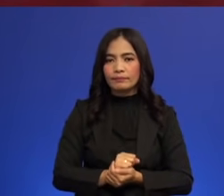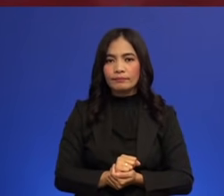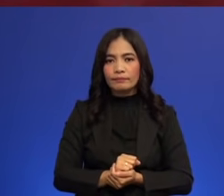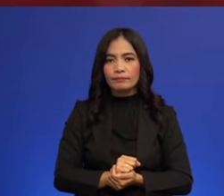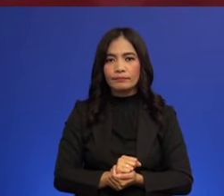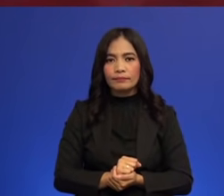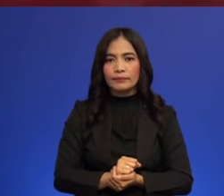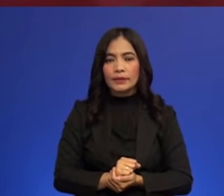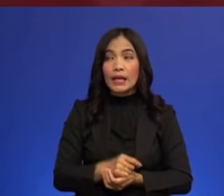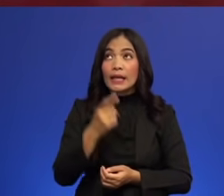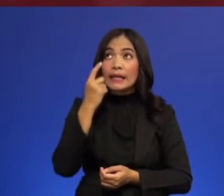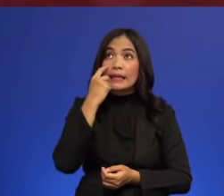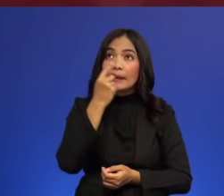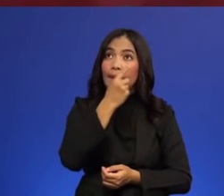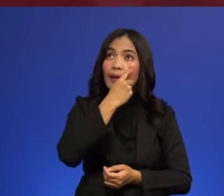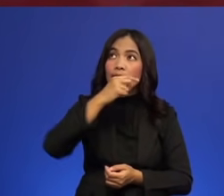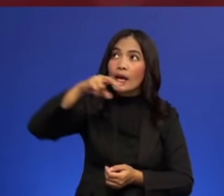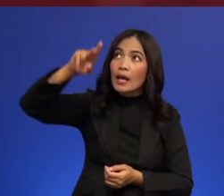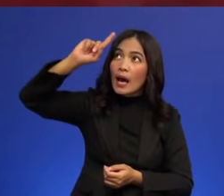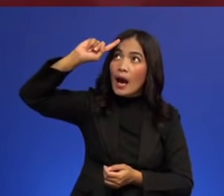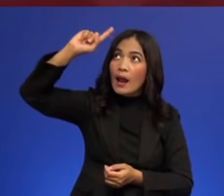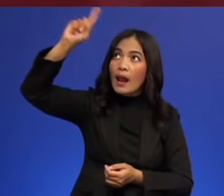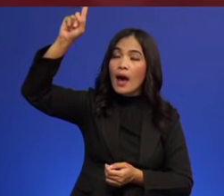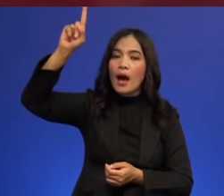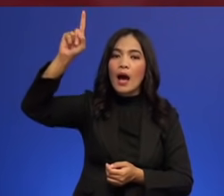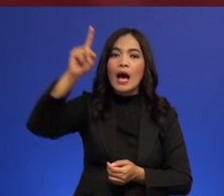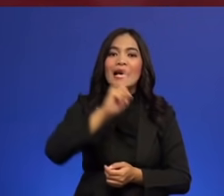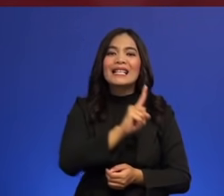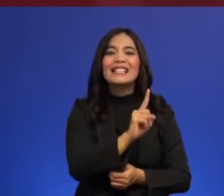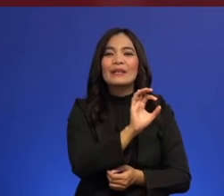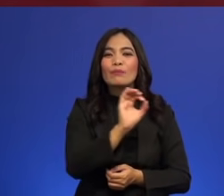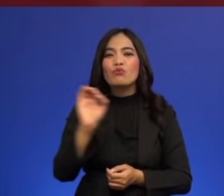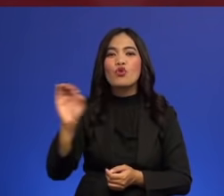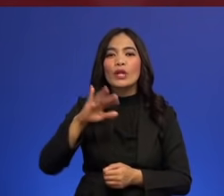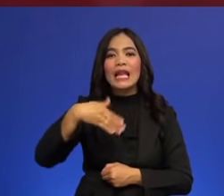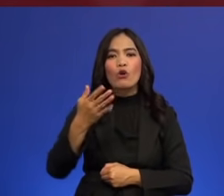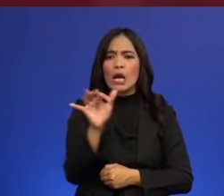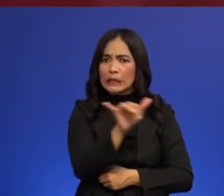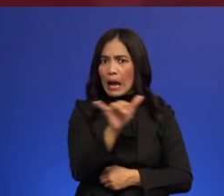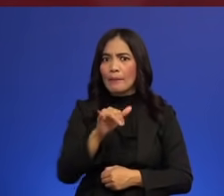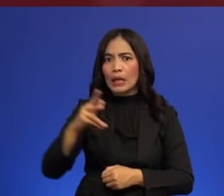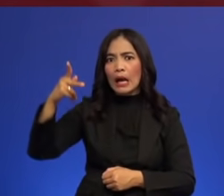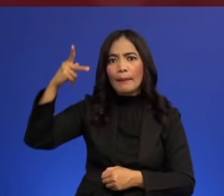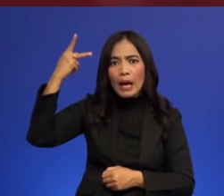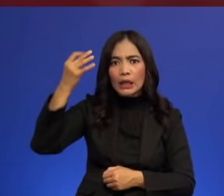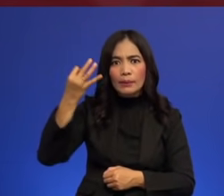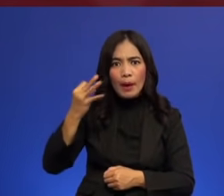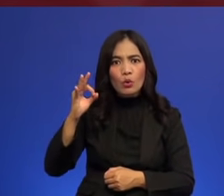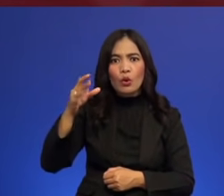Sebab di matamu 1000 tahun sama seperti hari kemarin. Wow.